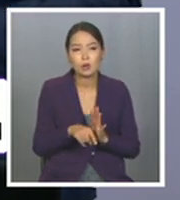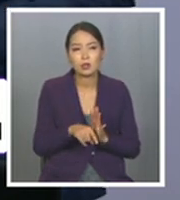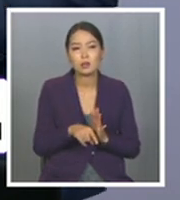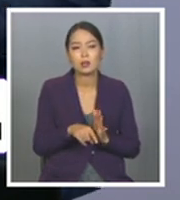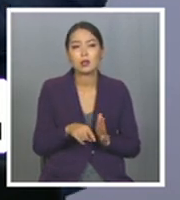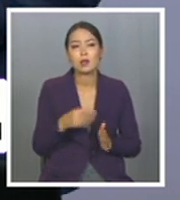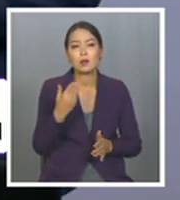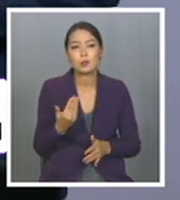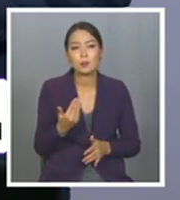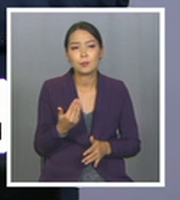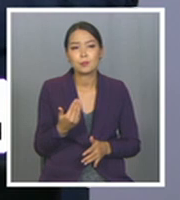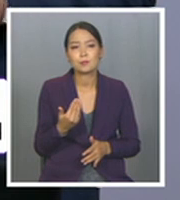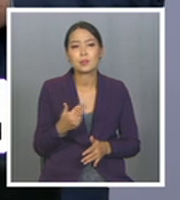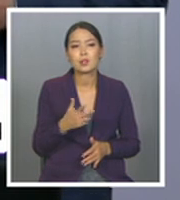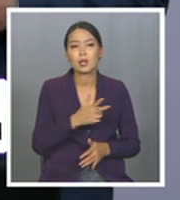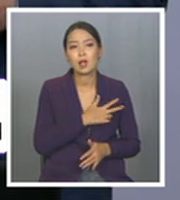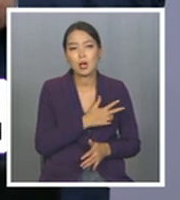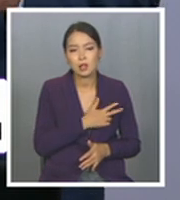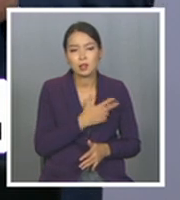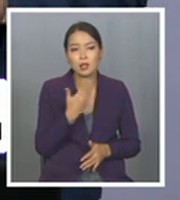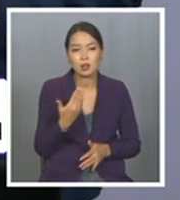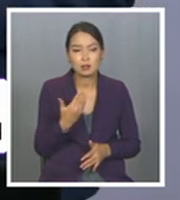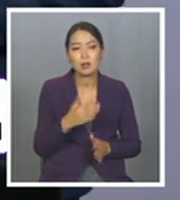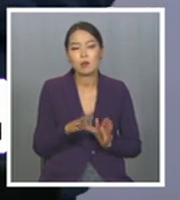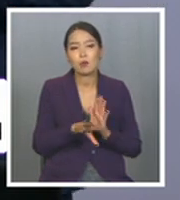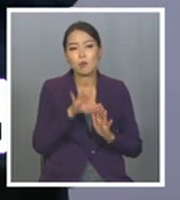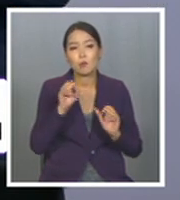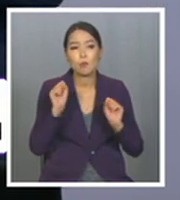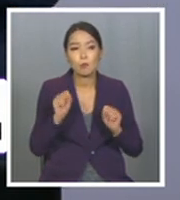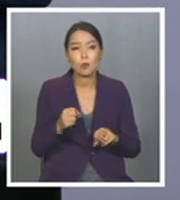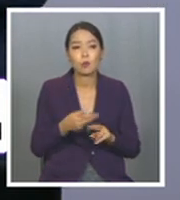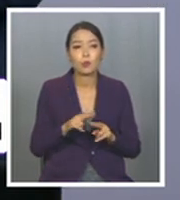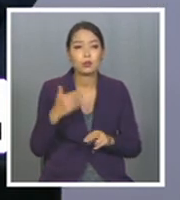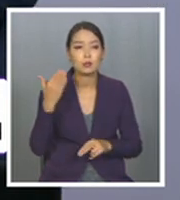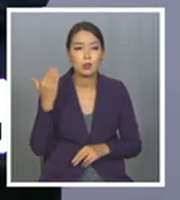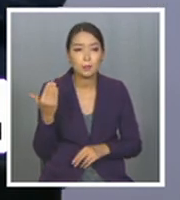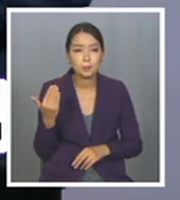Оның ішінде әсіресе мысалы үшін Канада мемлекетін алып қарауымызға болады. Онда